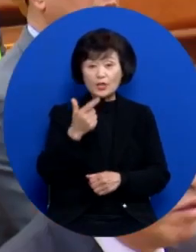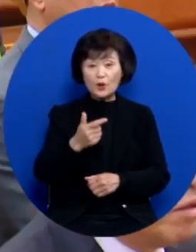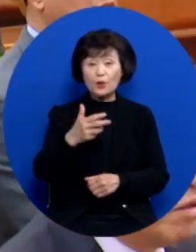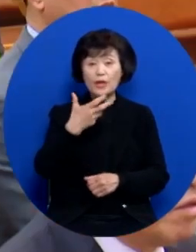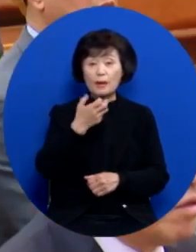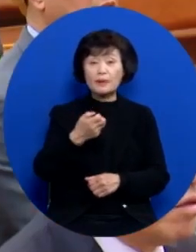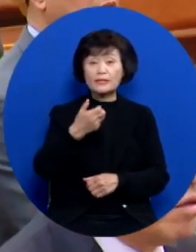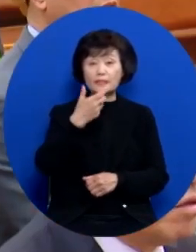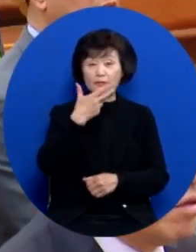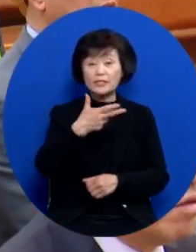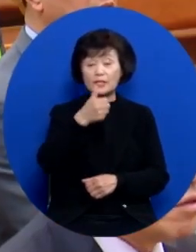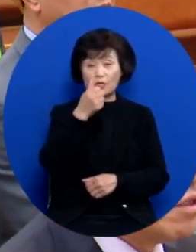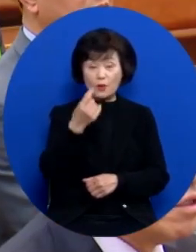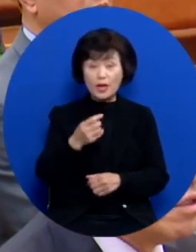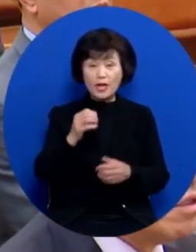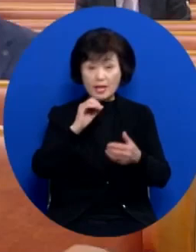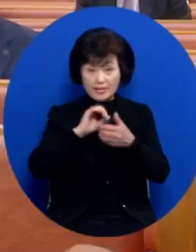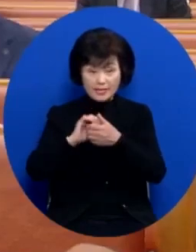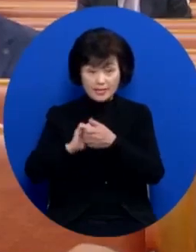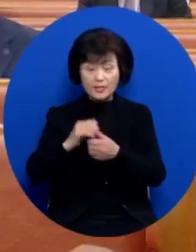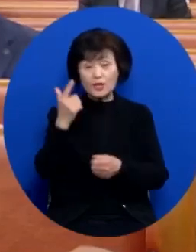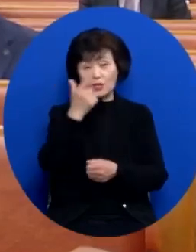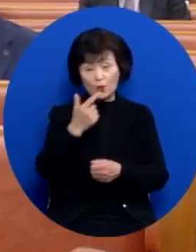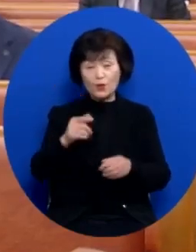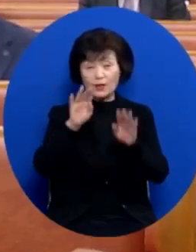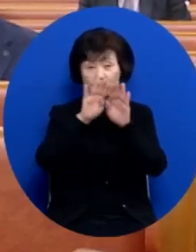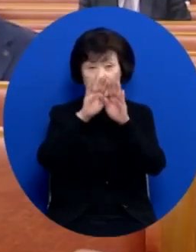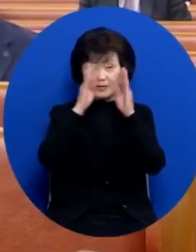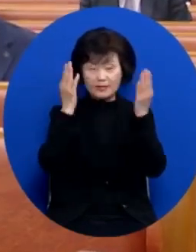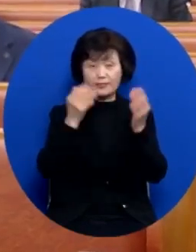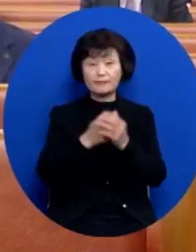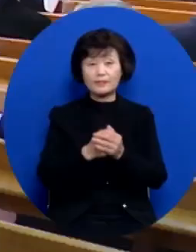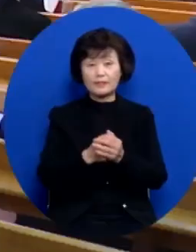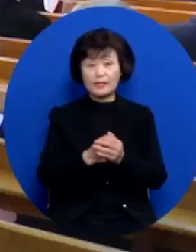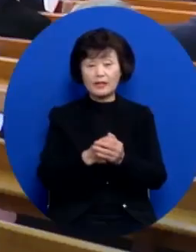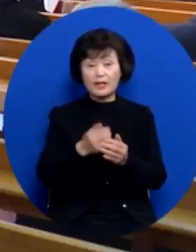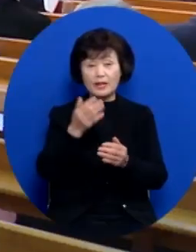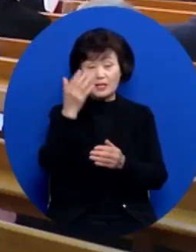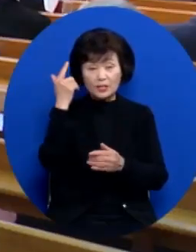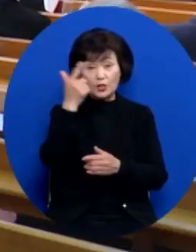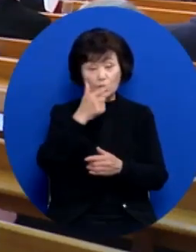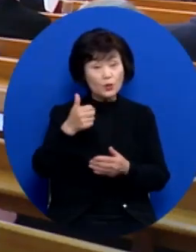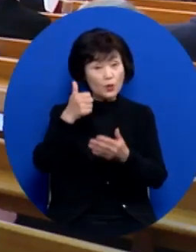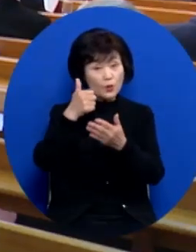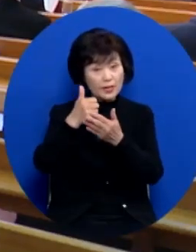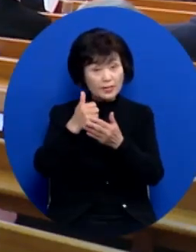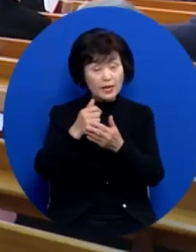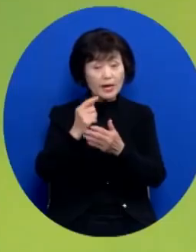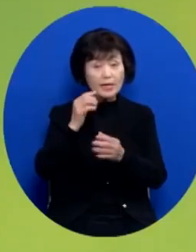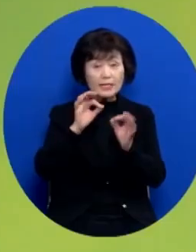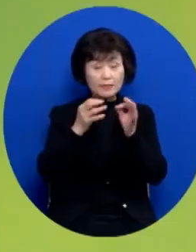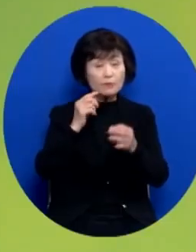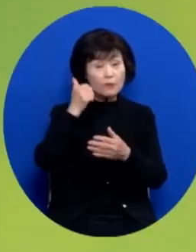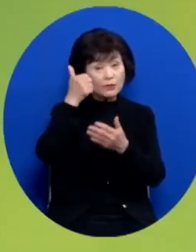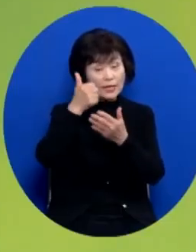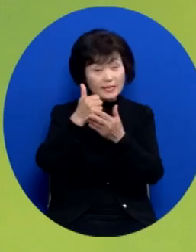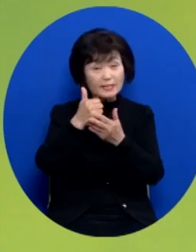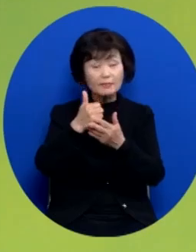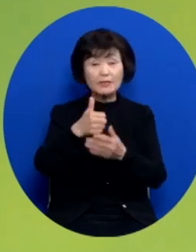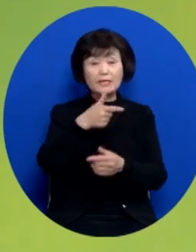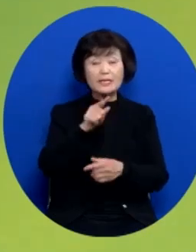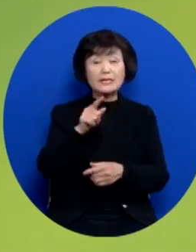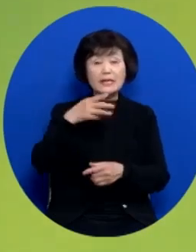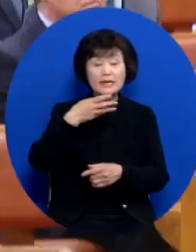울산 태화교회에서 개최됐습니다. 개회 예배에서 전노회장 명성교회 김종형 목사는 갈렙처럼 불가능한